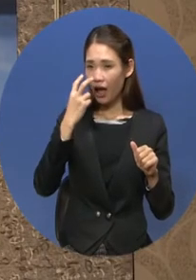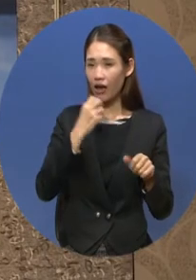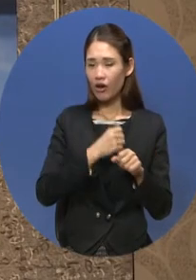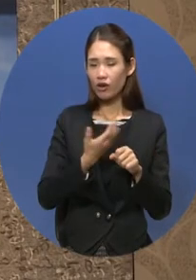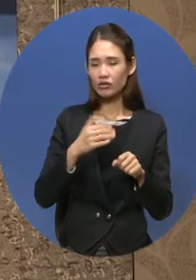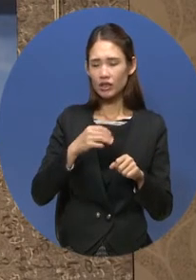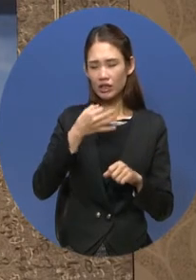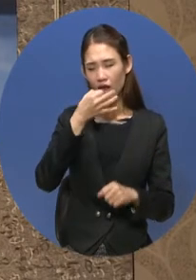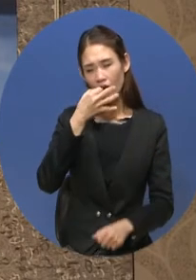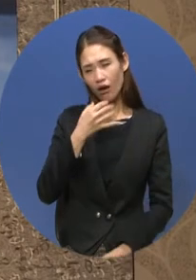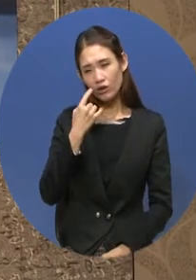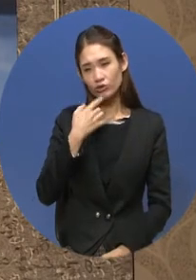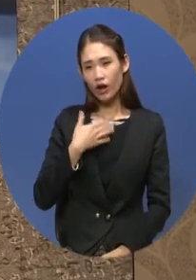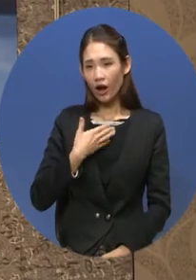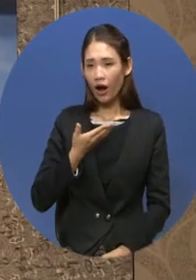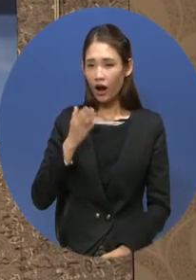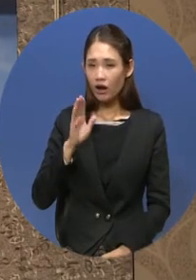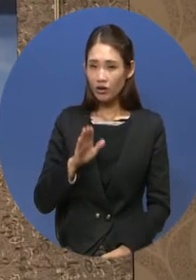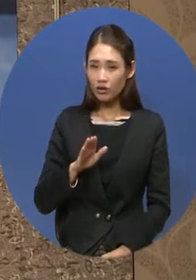줄 알았는데